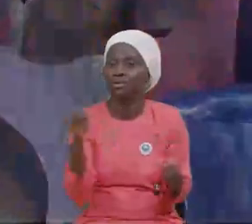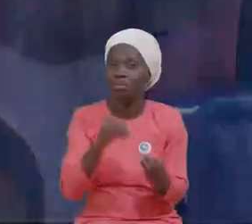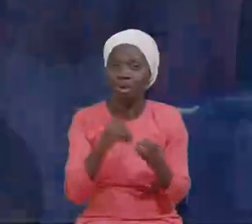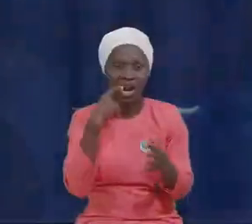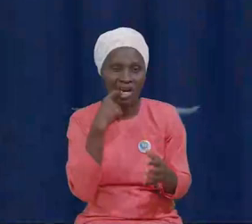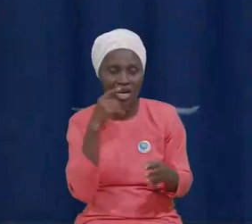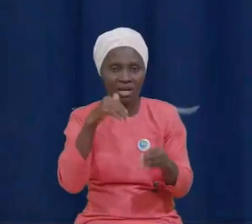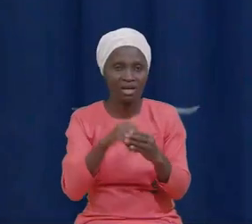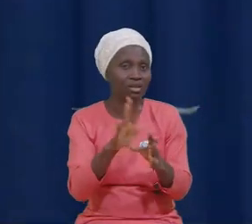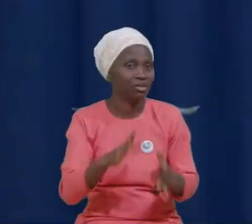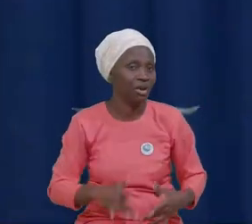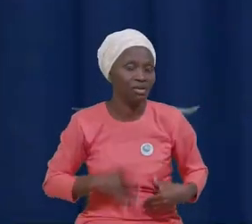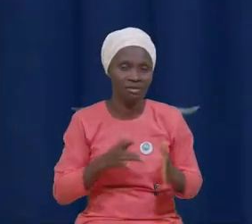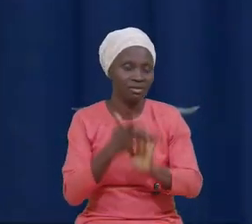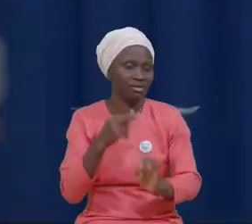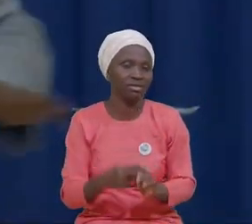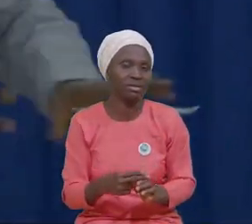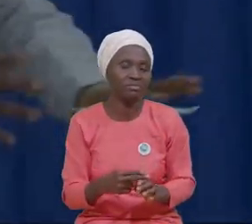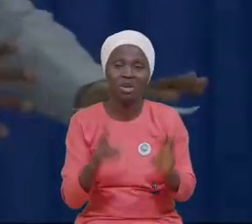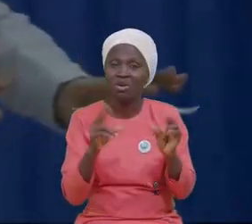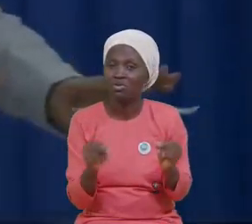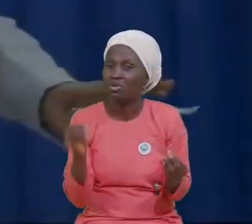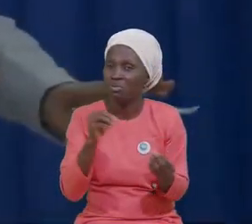Plus de regrets dans ta vie.